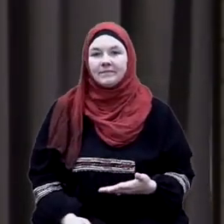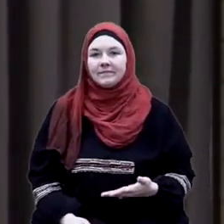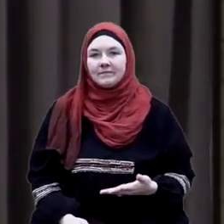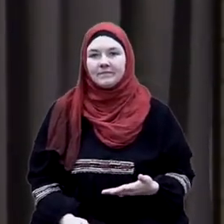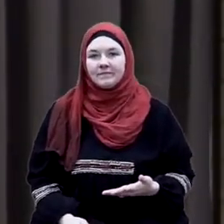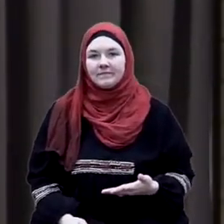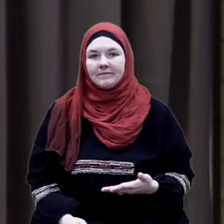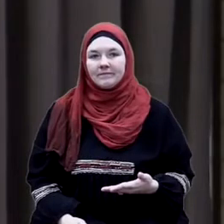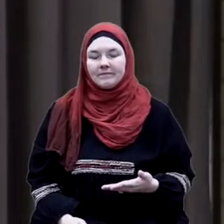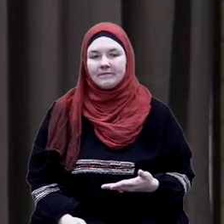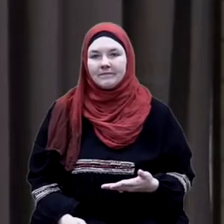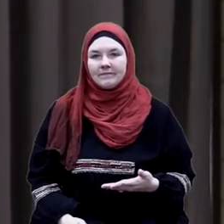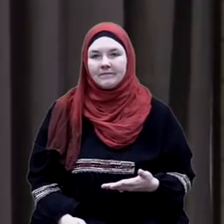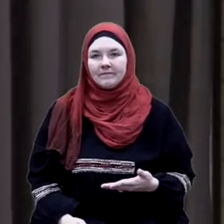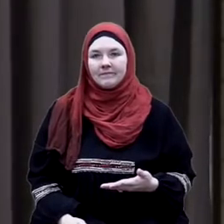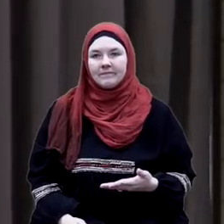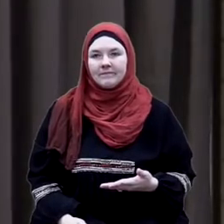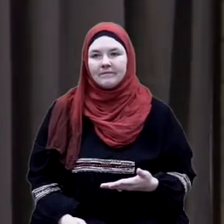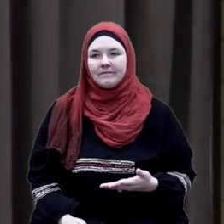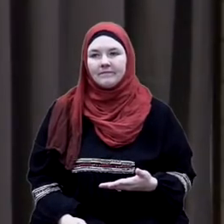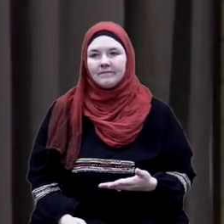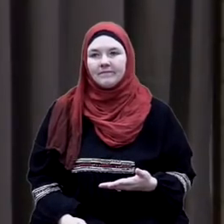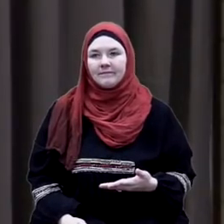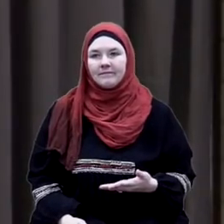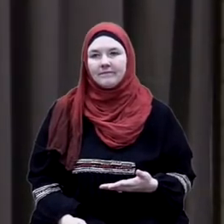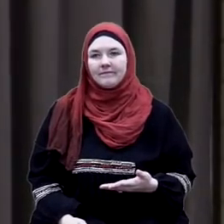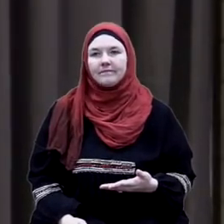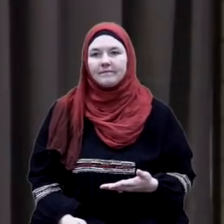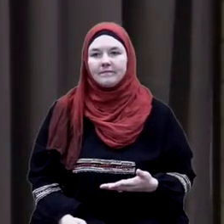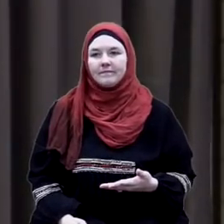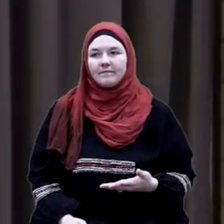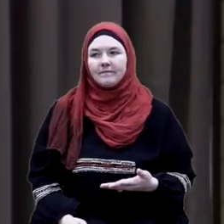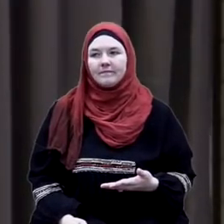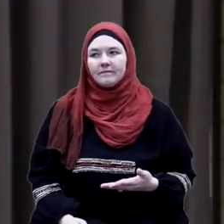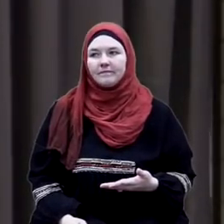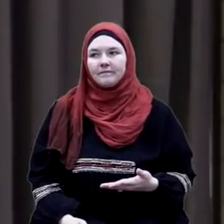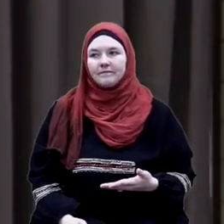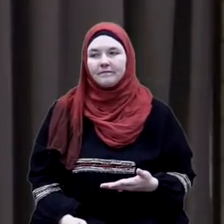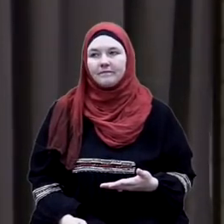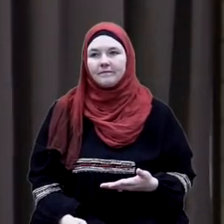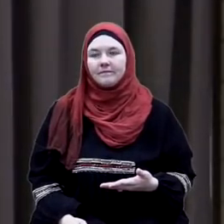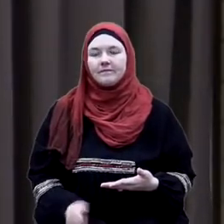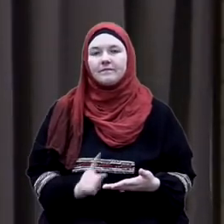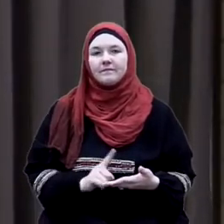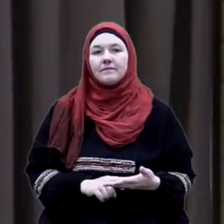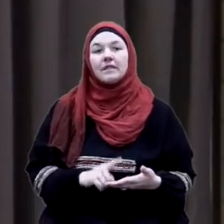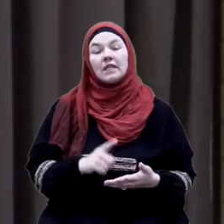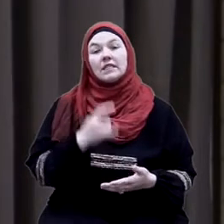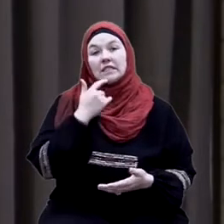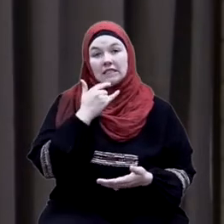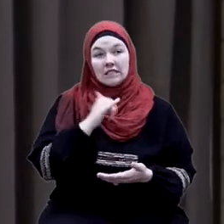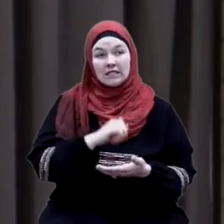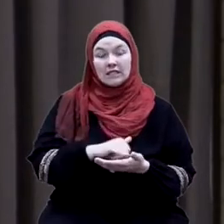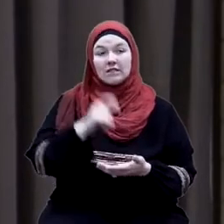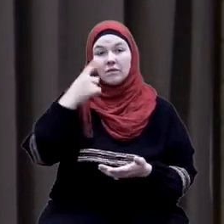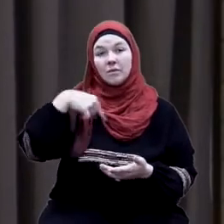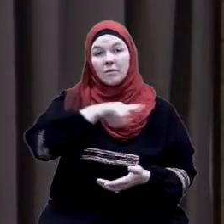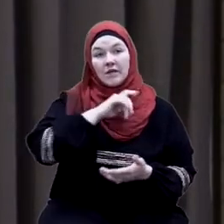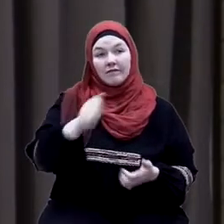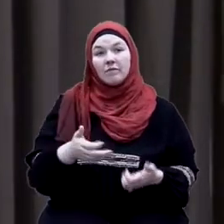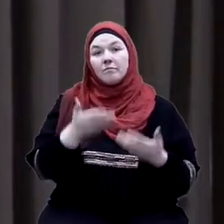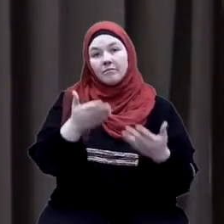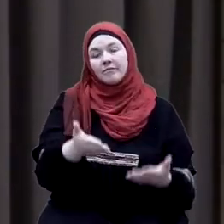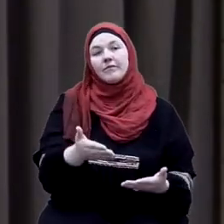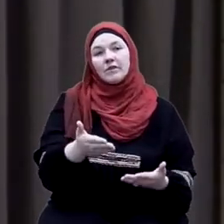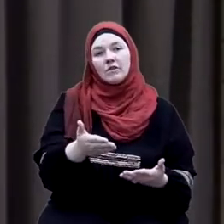وَحَمَلَهَا الْإِنسَانِ إِنَّهُ كَانَ ظَلُومًا جَهُولًا. That we have presented the amana,